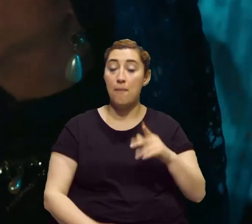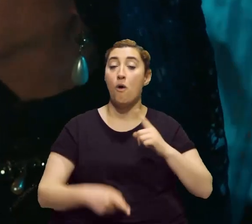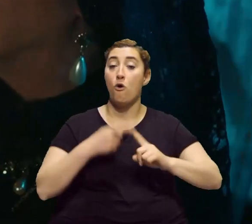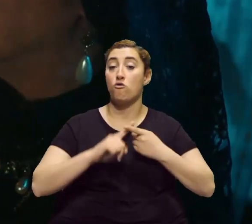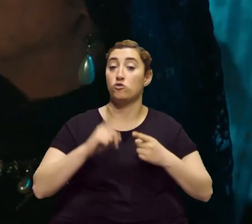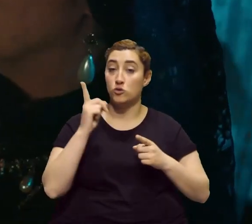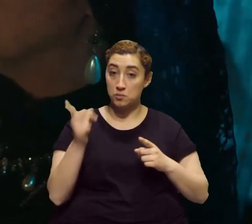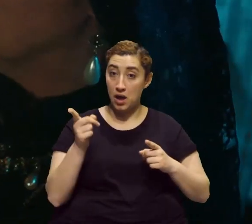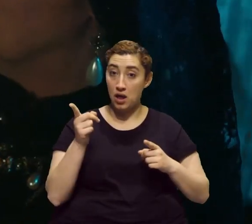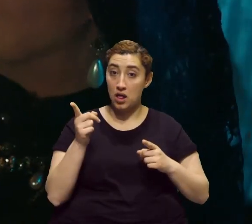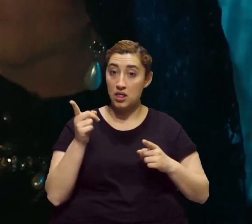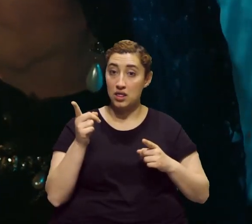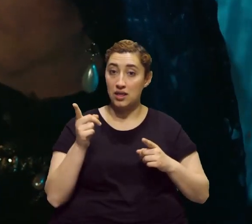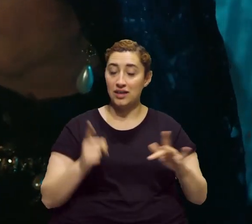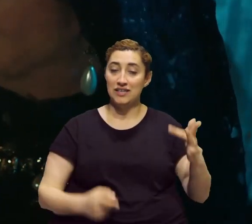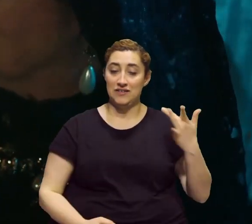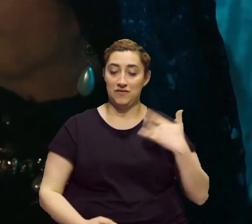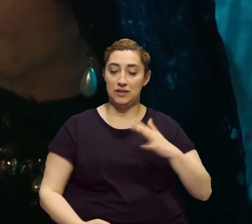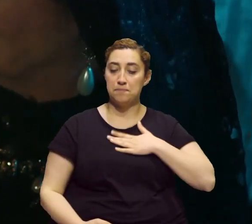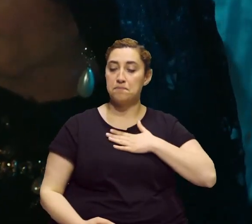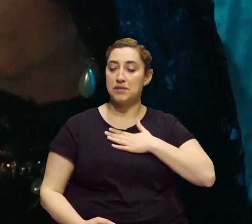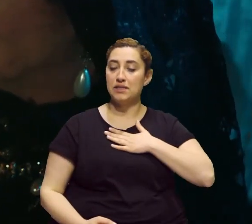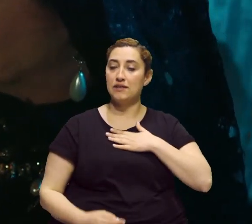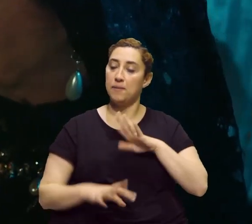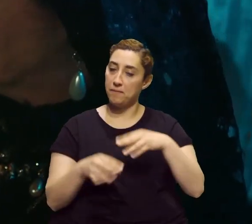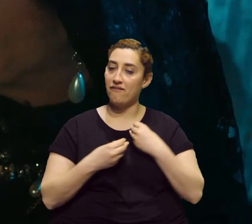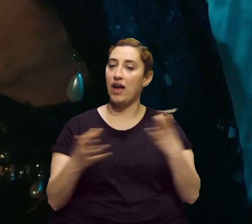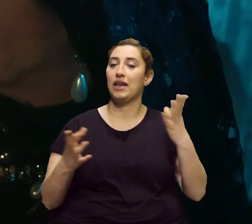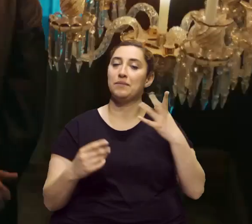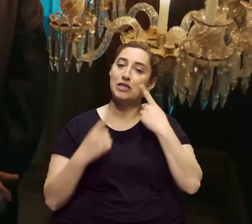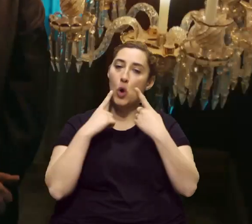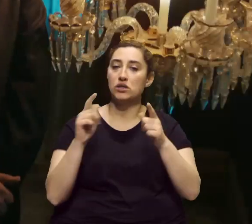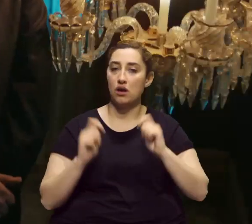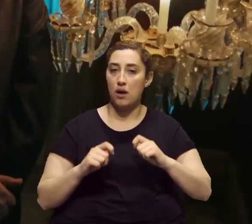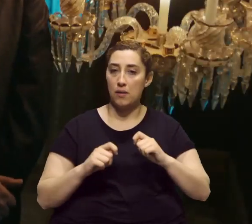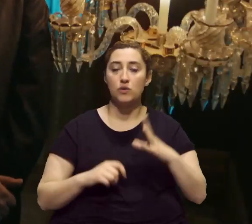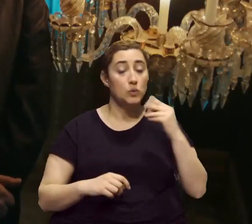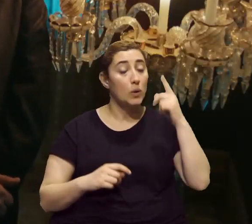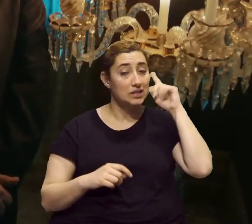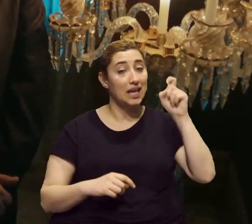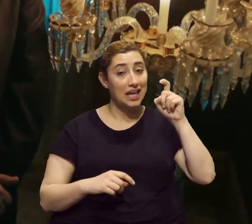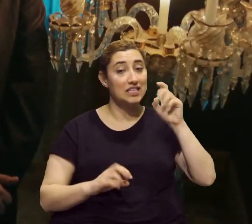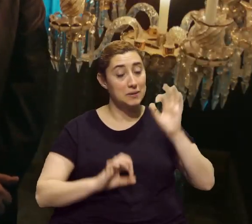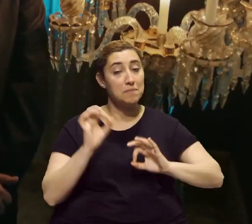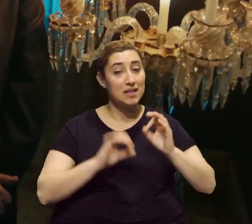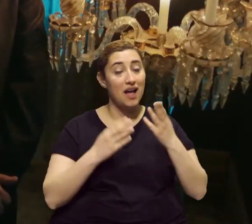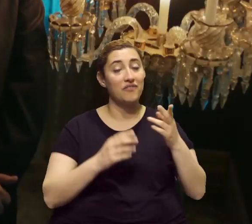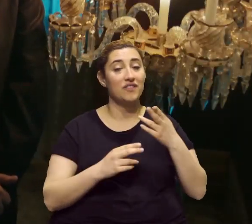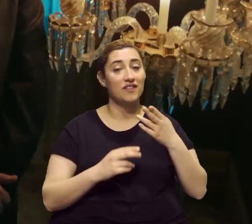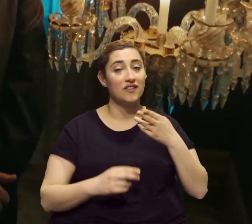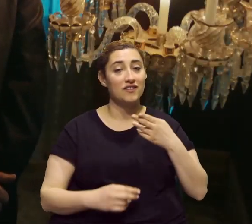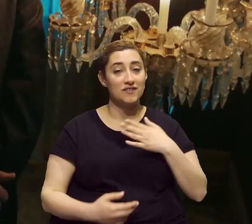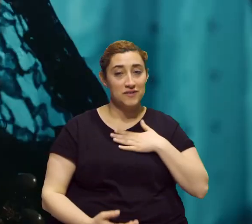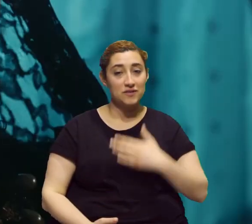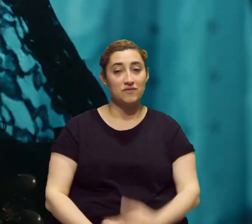de Osmanlılara inisiyatifin bizim elimizde olduğunu göstermiş oluruz. Çok zekice bir hamle kraliçe.